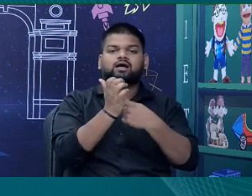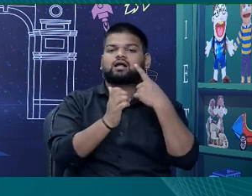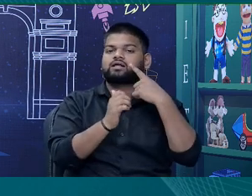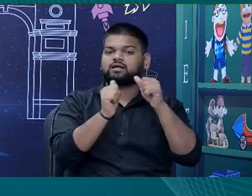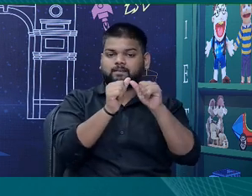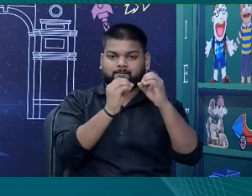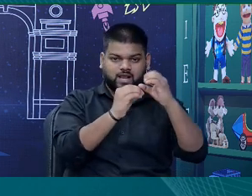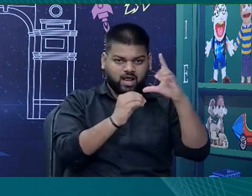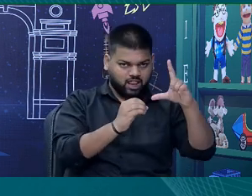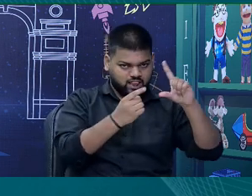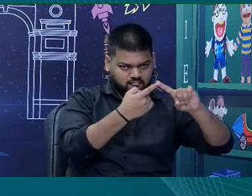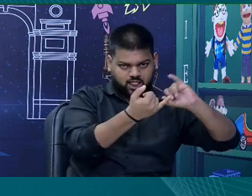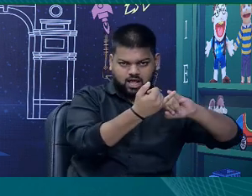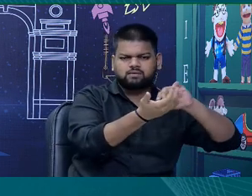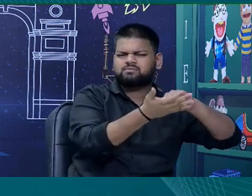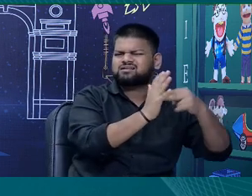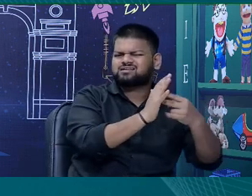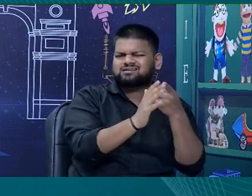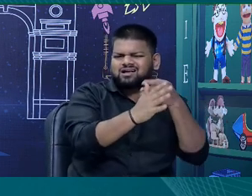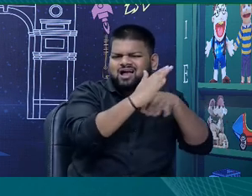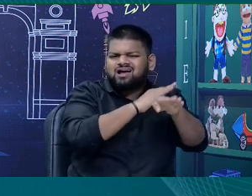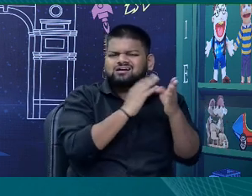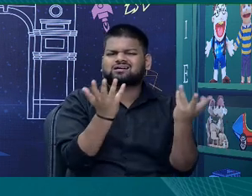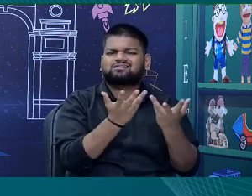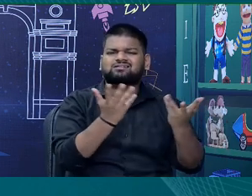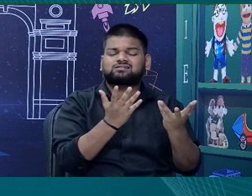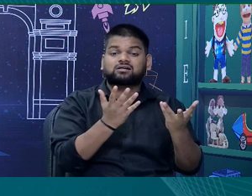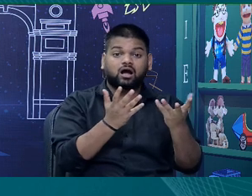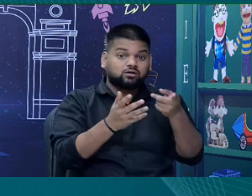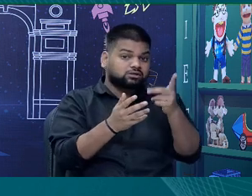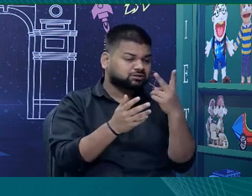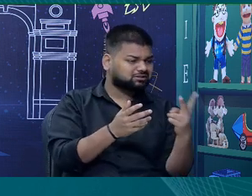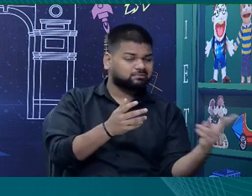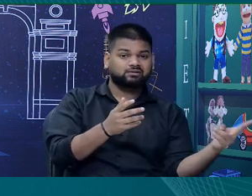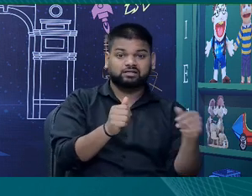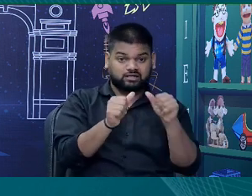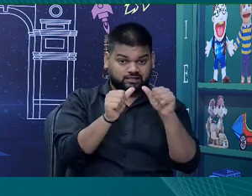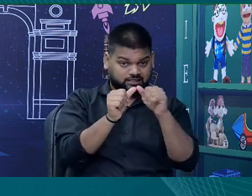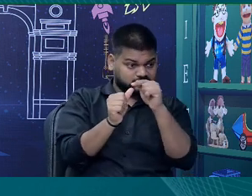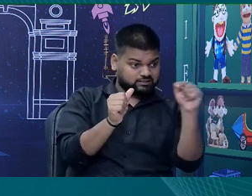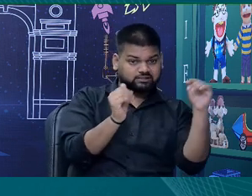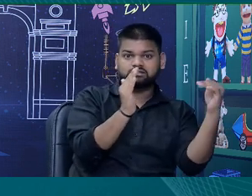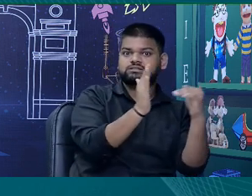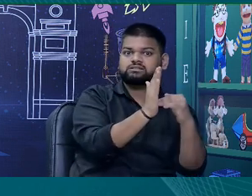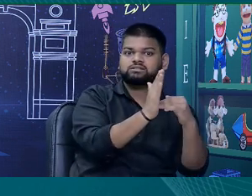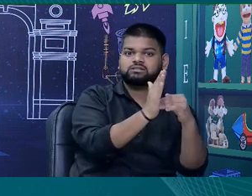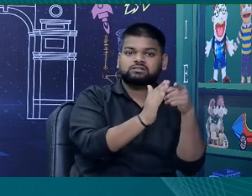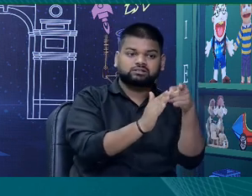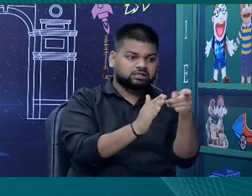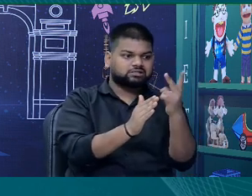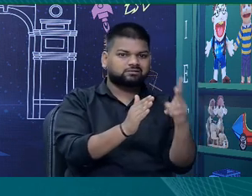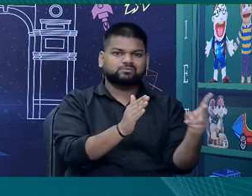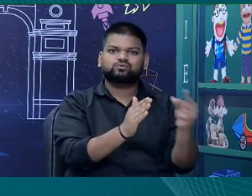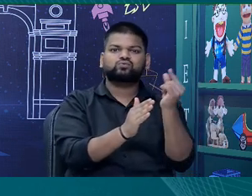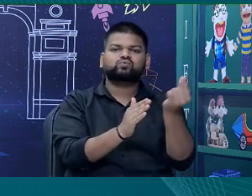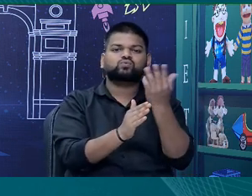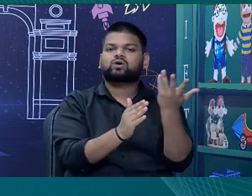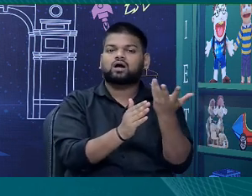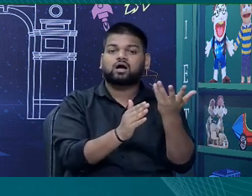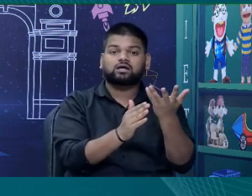डिनोट डिफरेंट वालुज इन वेरियस सिचुएशंस इन सिंपल टर्म्स आईटी इस एन सिंबल यूज्ड तू दिनो और अननोन वैल्यू